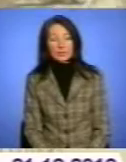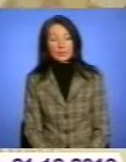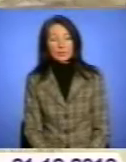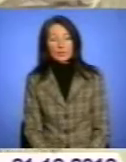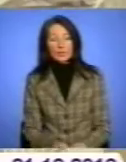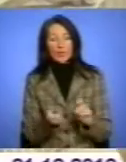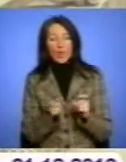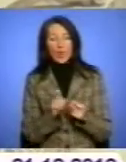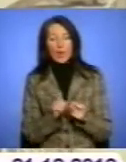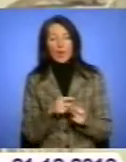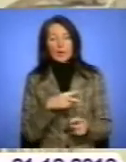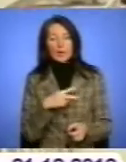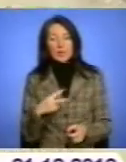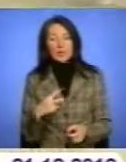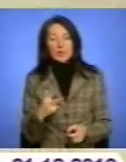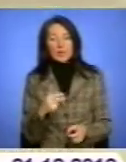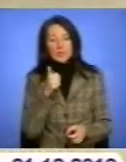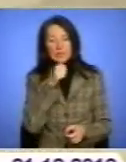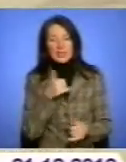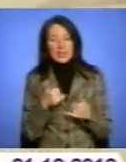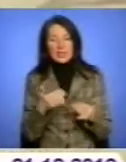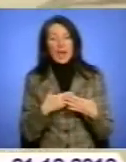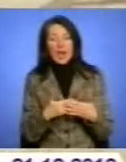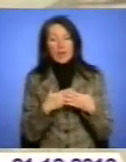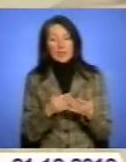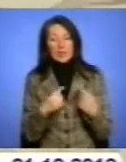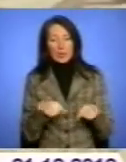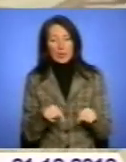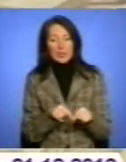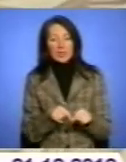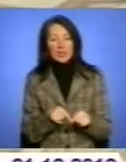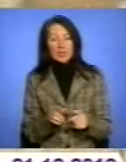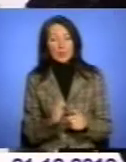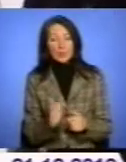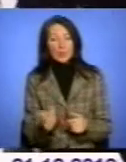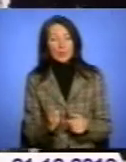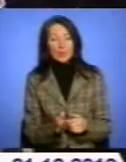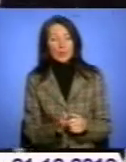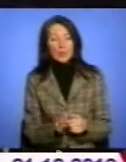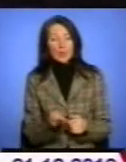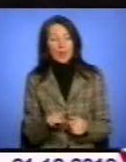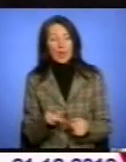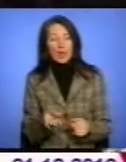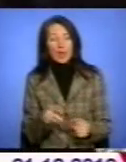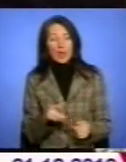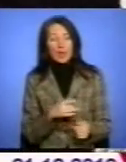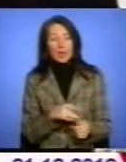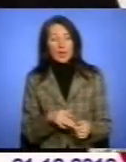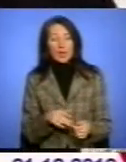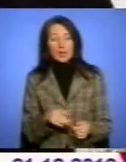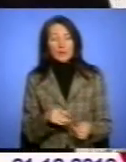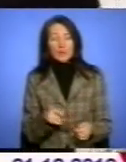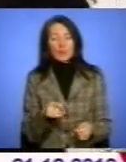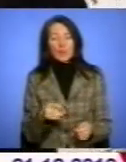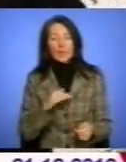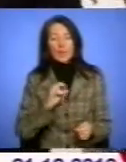Боротися із бурульками на дахах житлових будинків – завдання працівників житлово-комунального господарства. У приватному секторі крижану небезпеку повинні